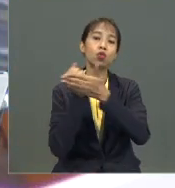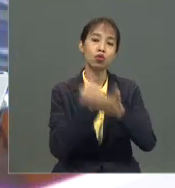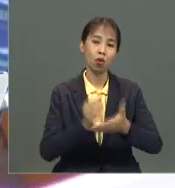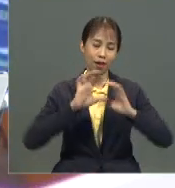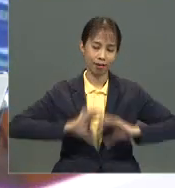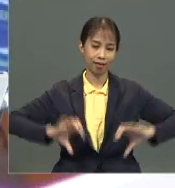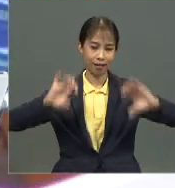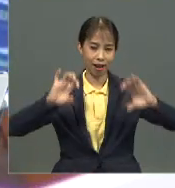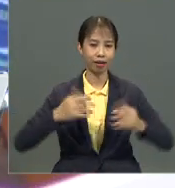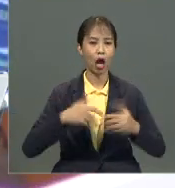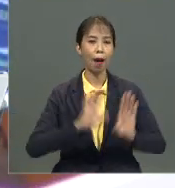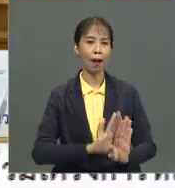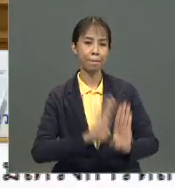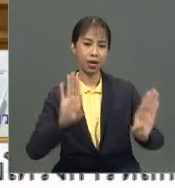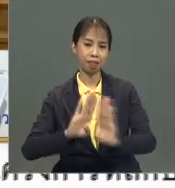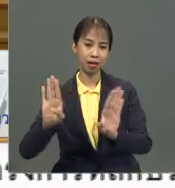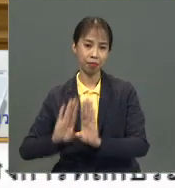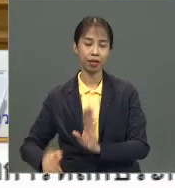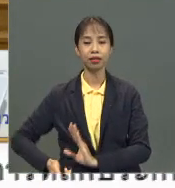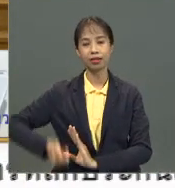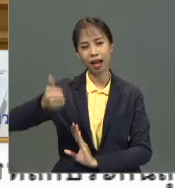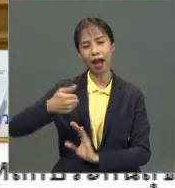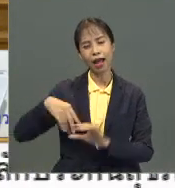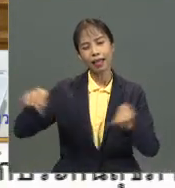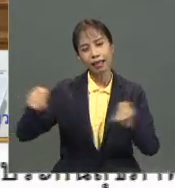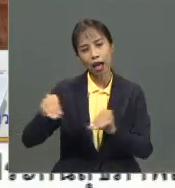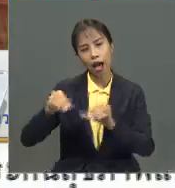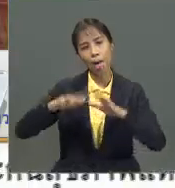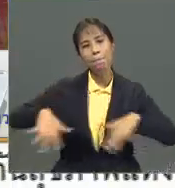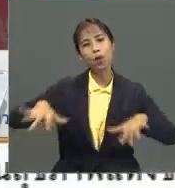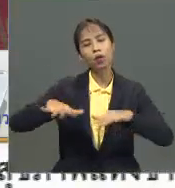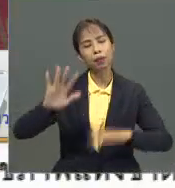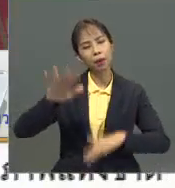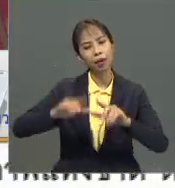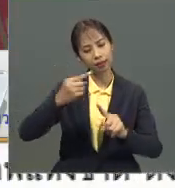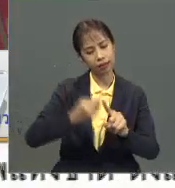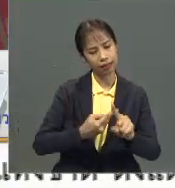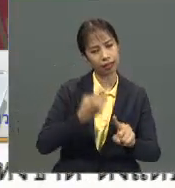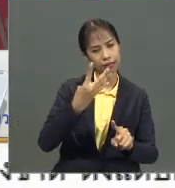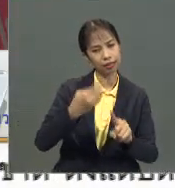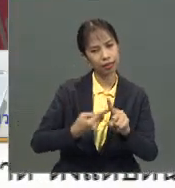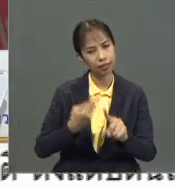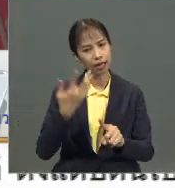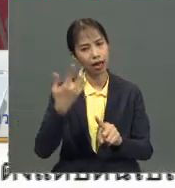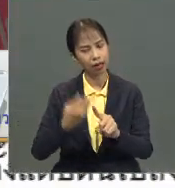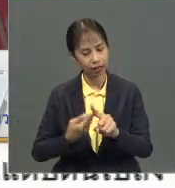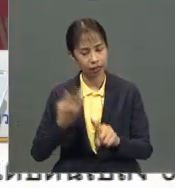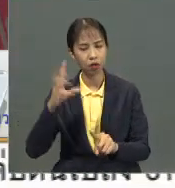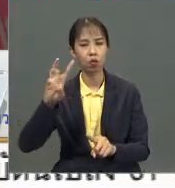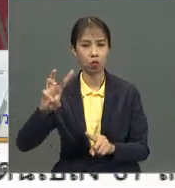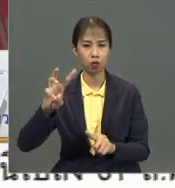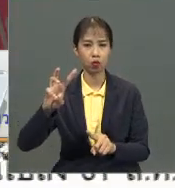คลายมาตรการควบคุมต่างๆได้ถึงระดับใกล้เคียงกับภาวะปกติในช่วงของเดือนเมษายนพฤษภาคมและมิถุนาย